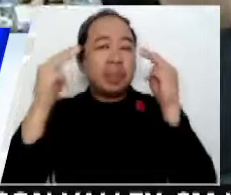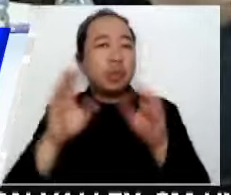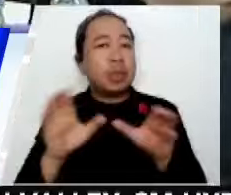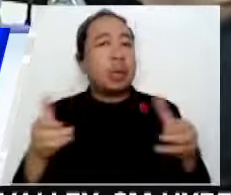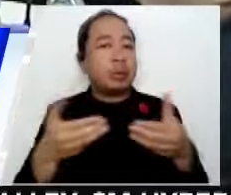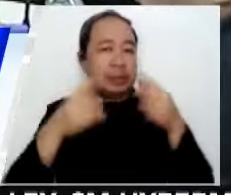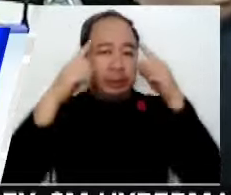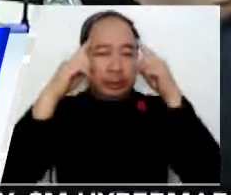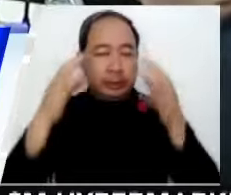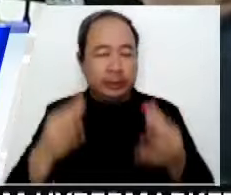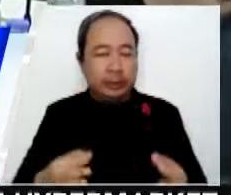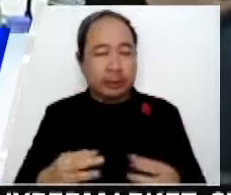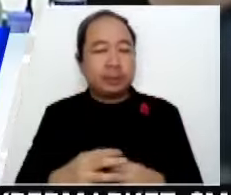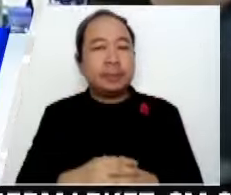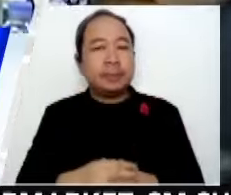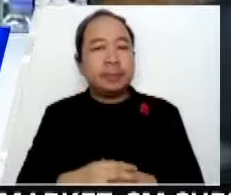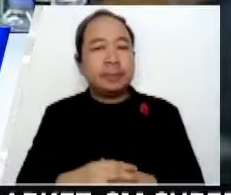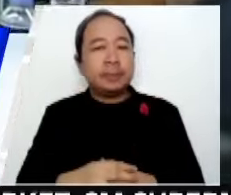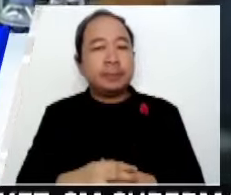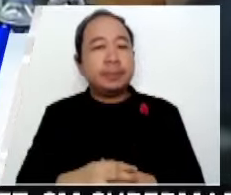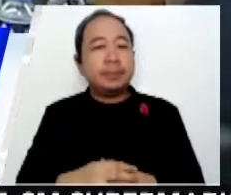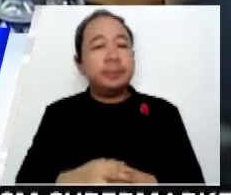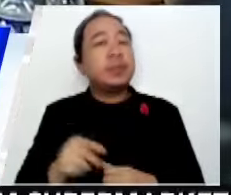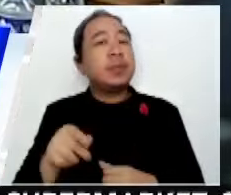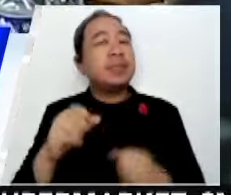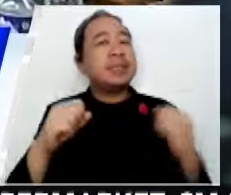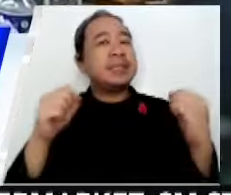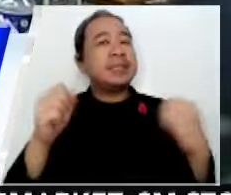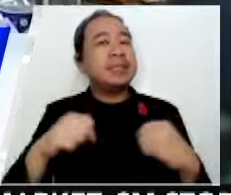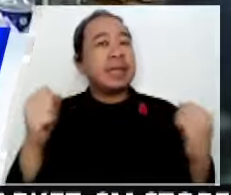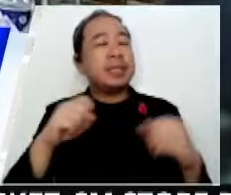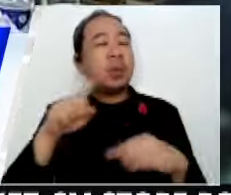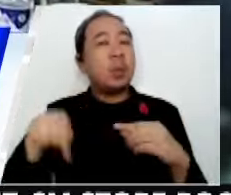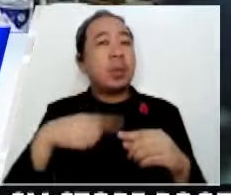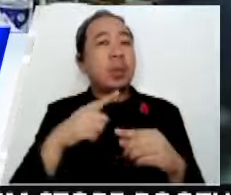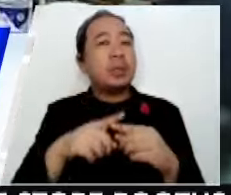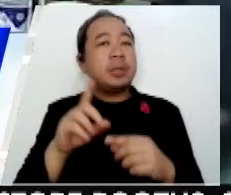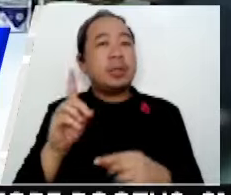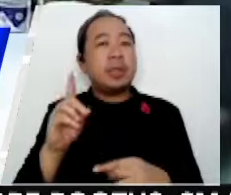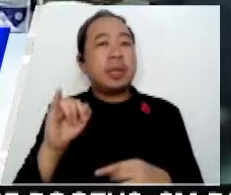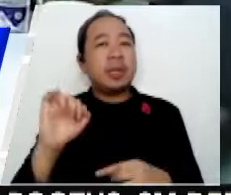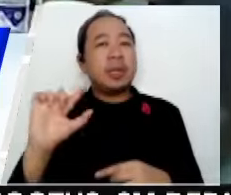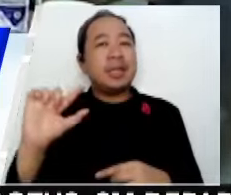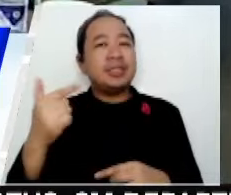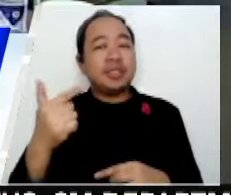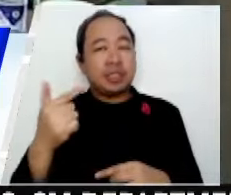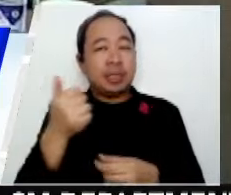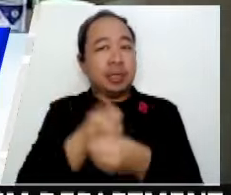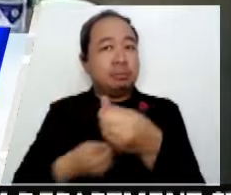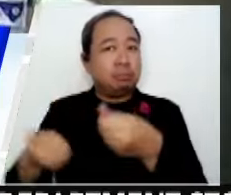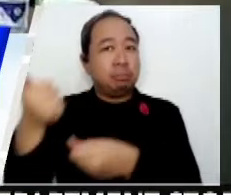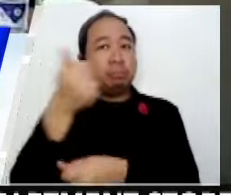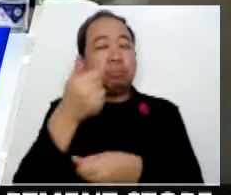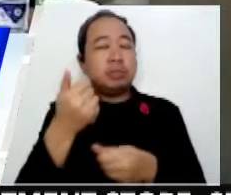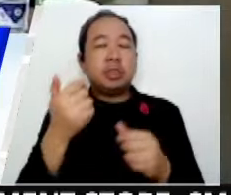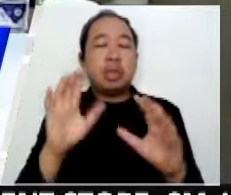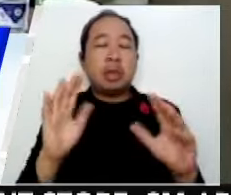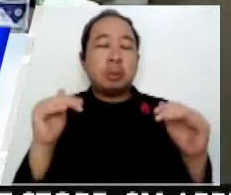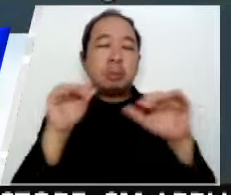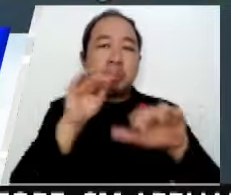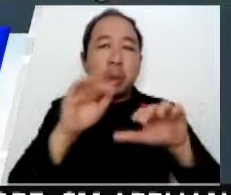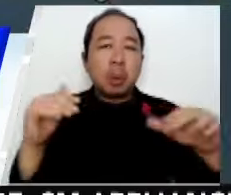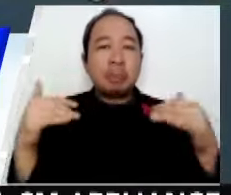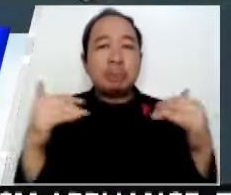Yan po ang napagkasunduan matapos pulungin ni DILG Secretary Benher Abalos ang mga Metro Manila mayors at 12 sa